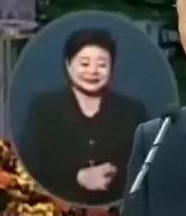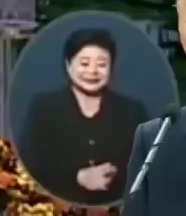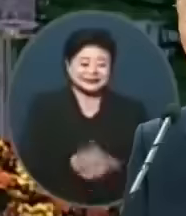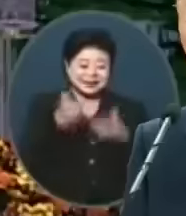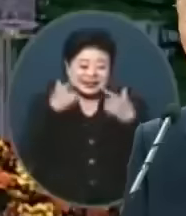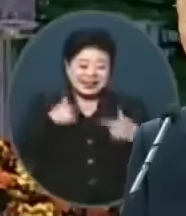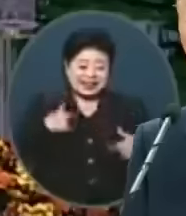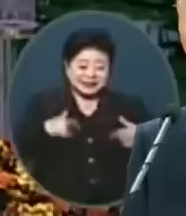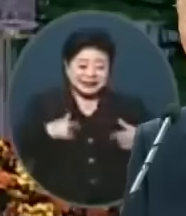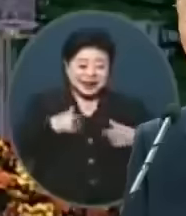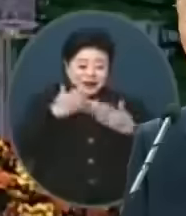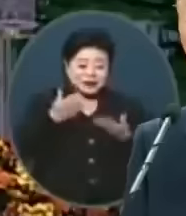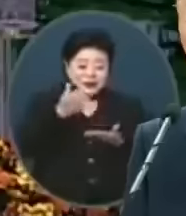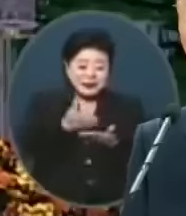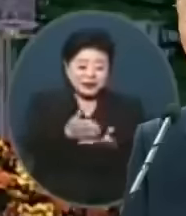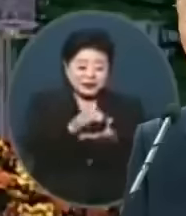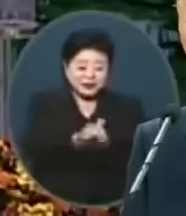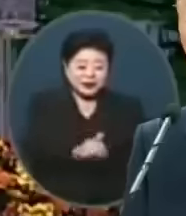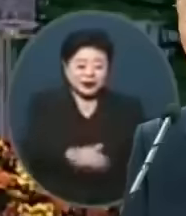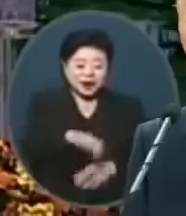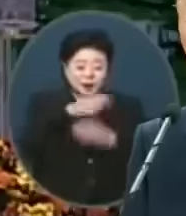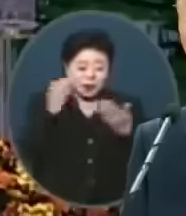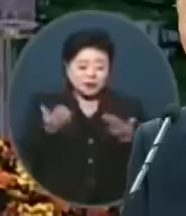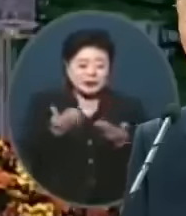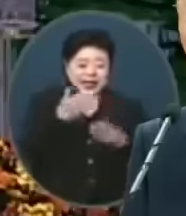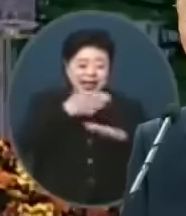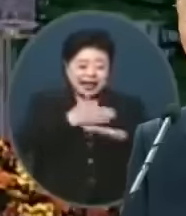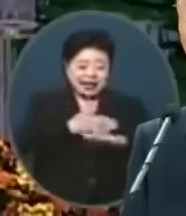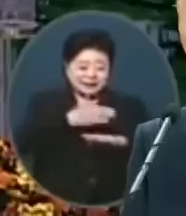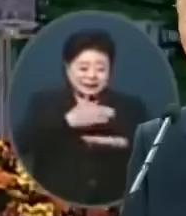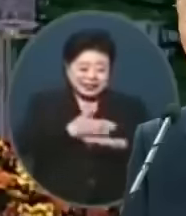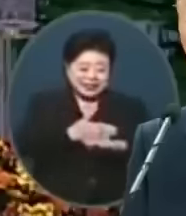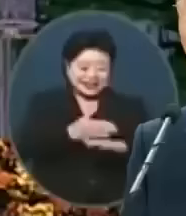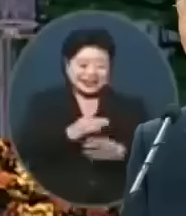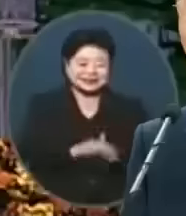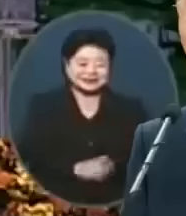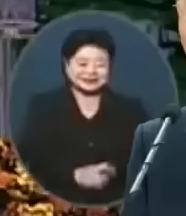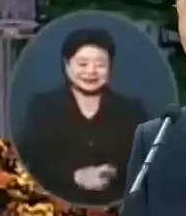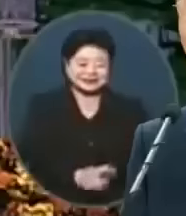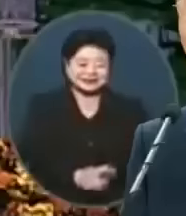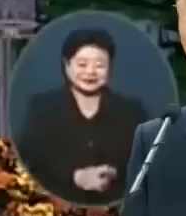항상 기뻐하라, 쉬지 말고 기도하라, 범사에 감사하라.